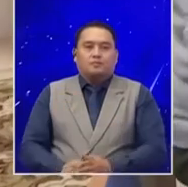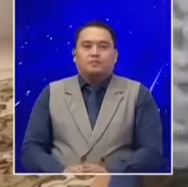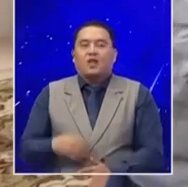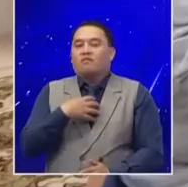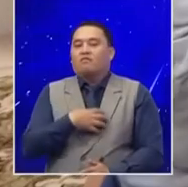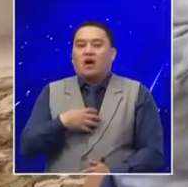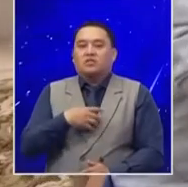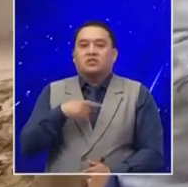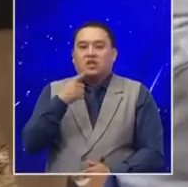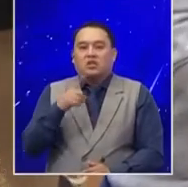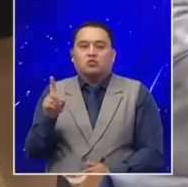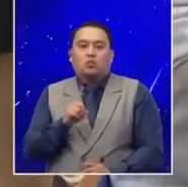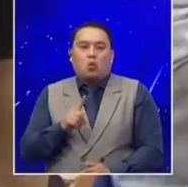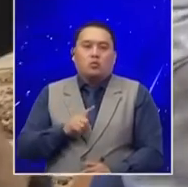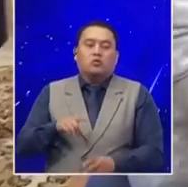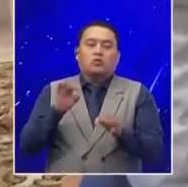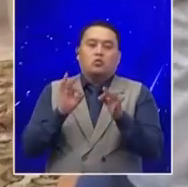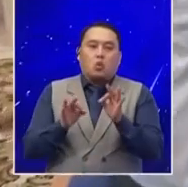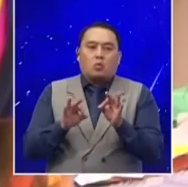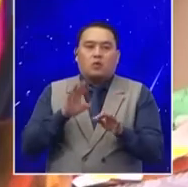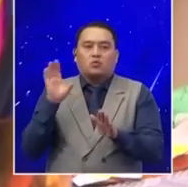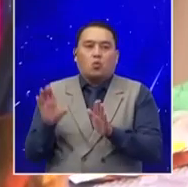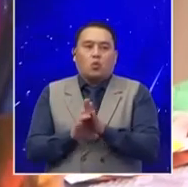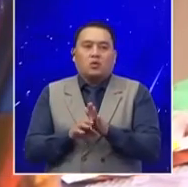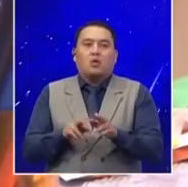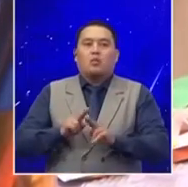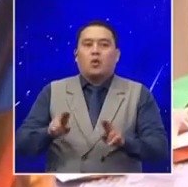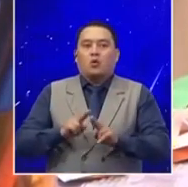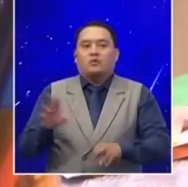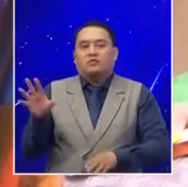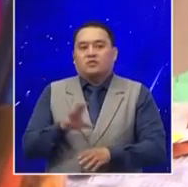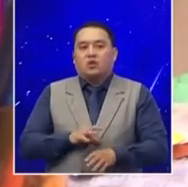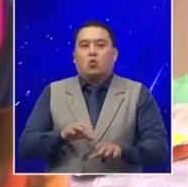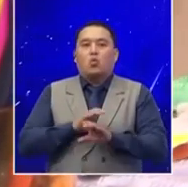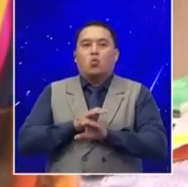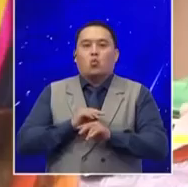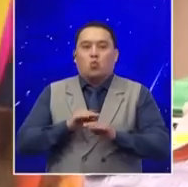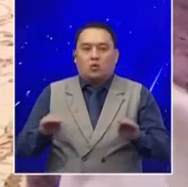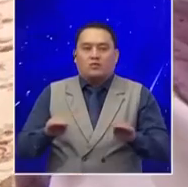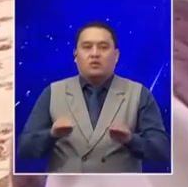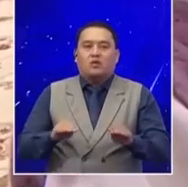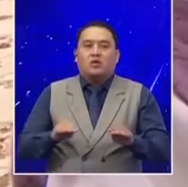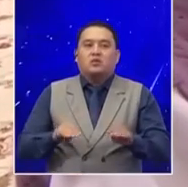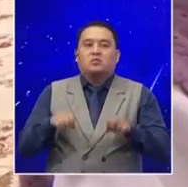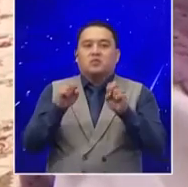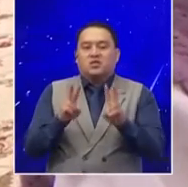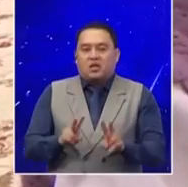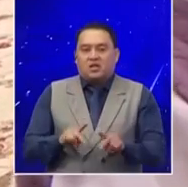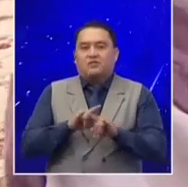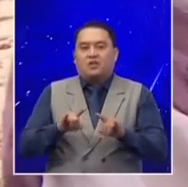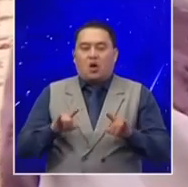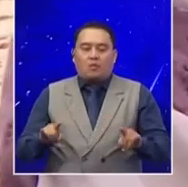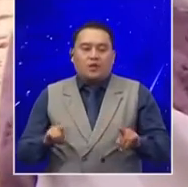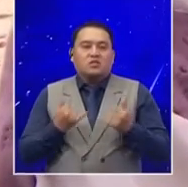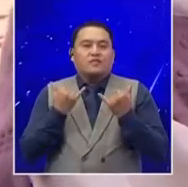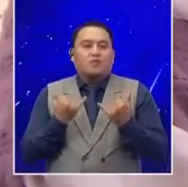Важно отметить, нормы законопроекта касаются деятельности педагогических работников всех уровней образования, включая дошкольное и специализированное. К слову,